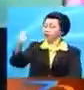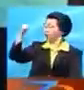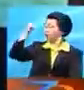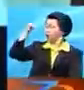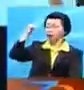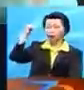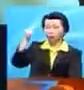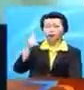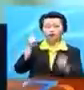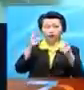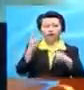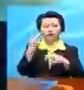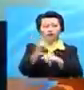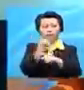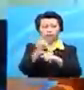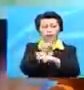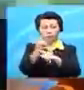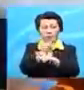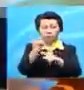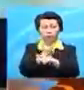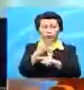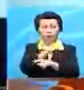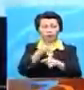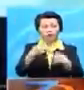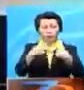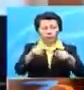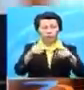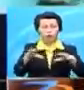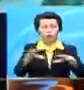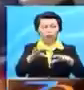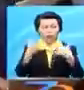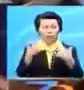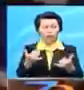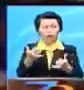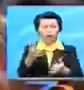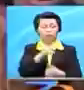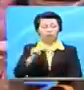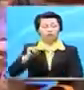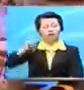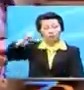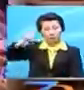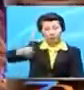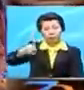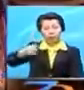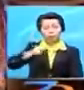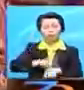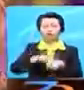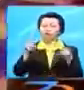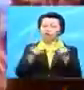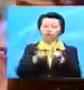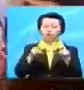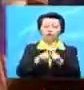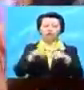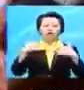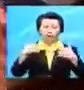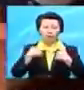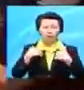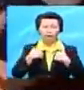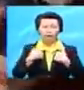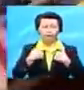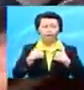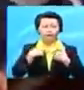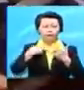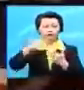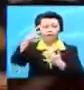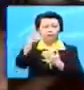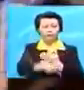Haji, raptai dan juga yang sedang berlangsung dan esok juga pada waktu yang sama ini sedang berlangsung